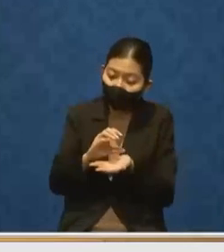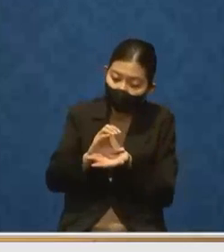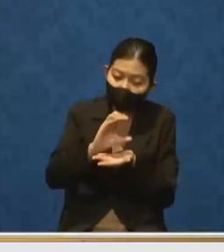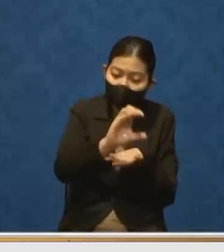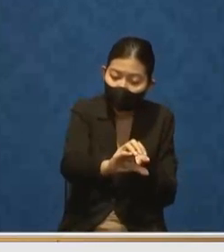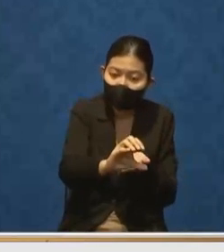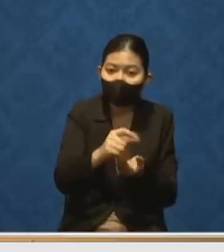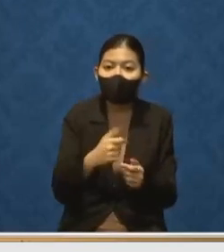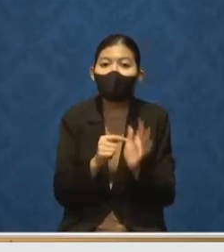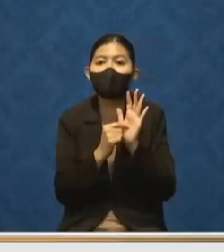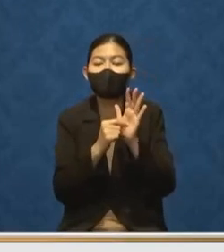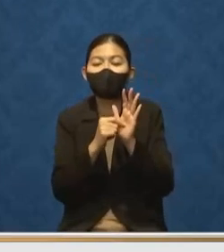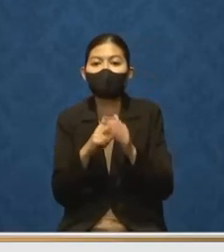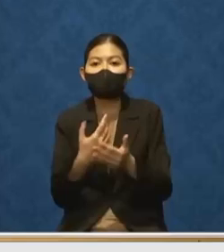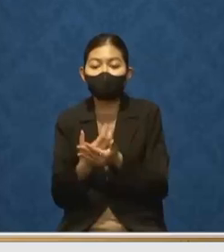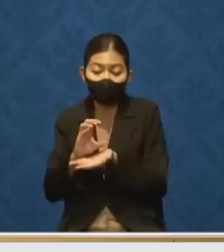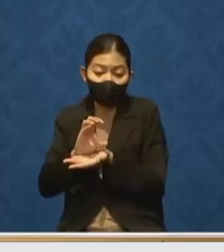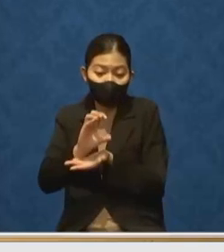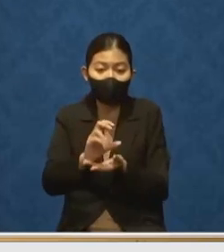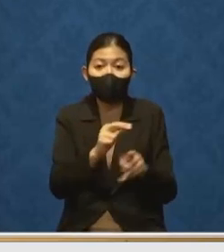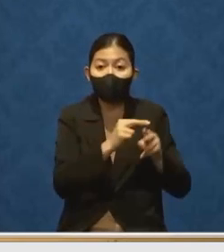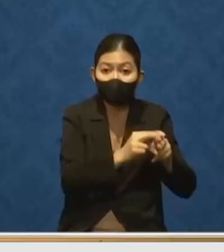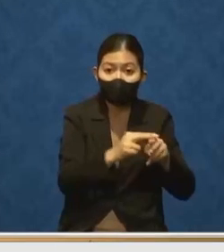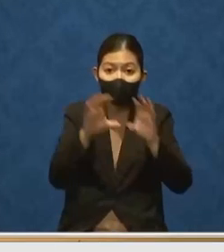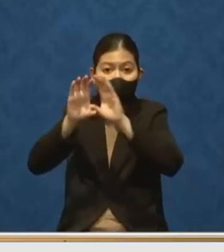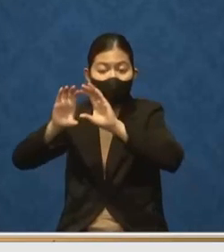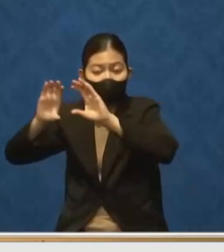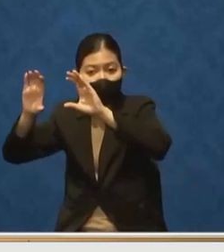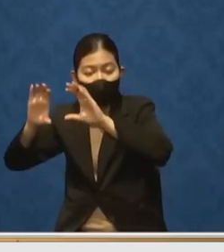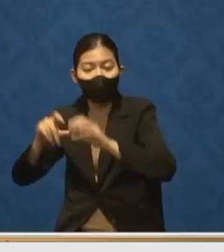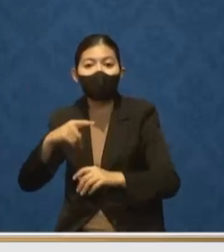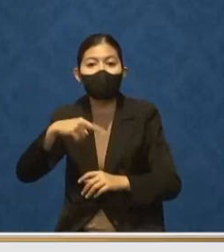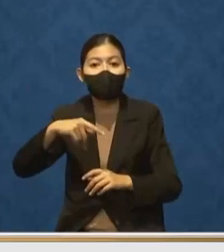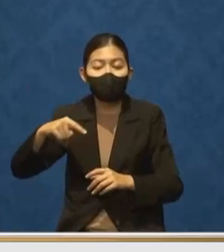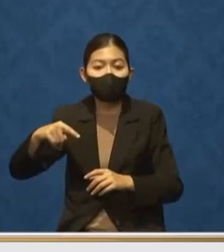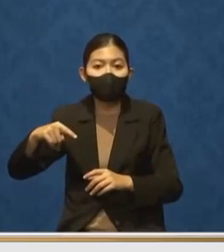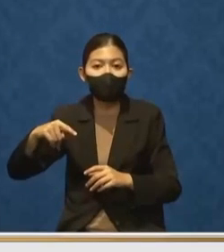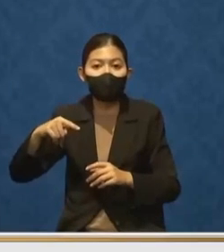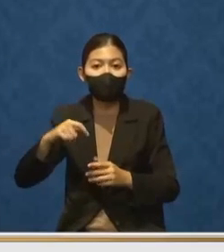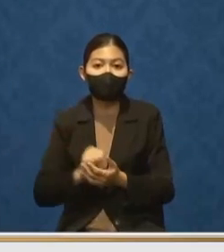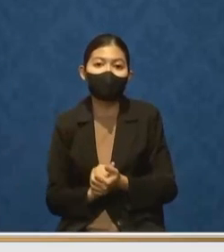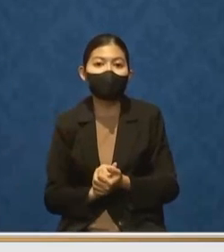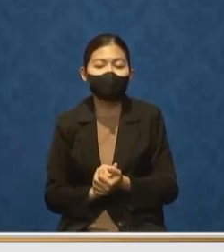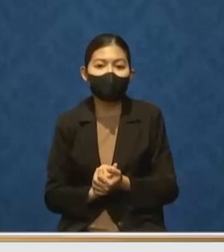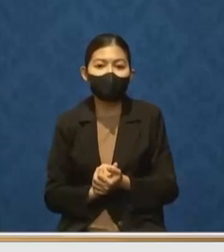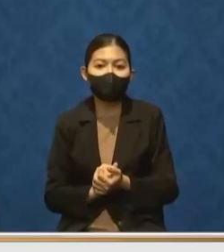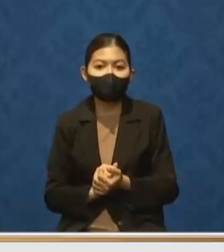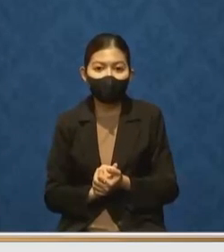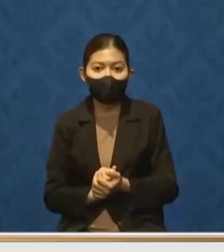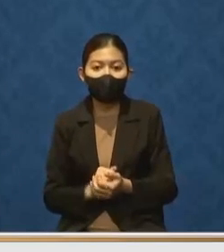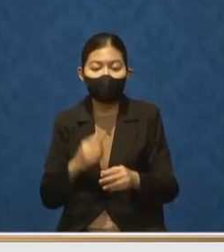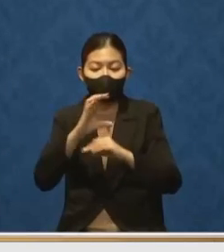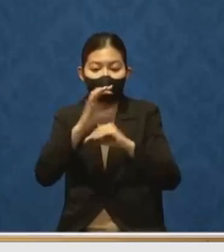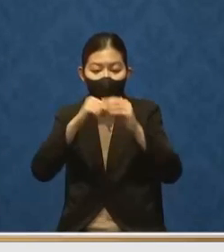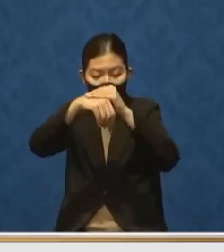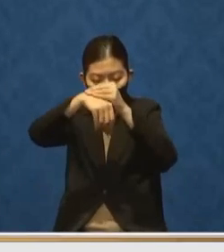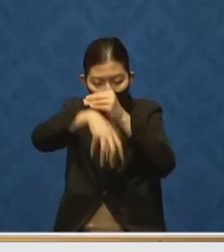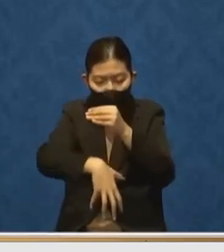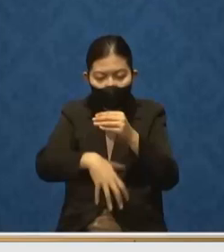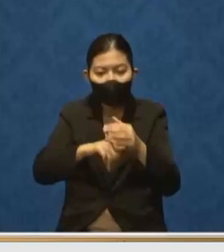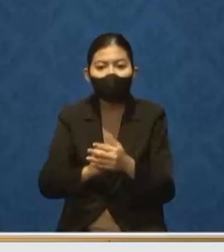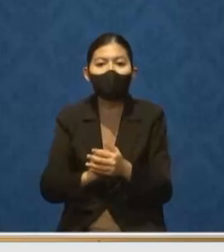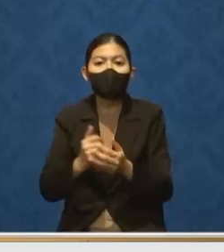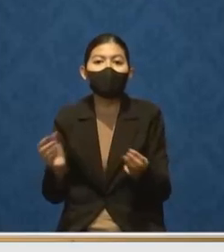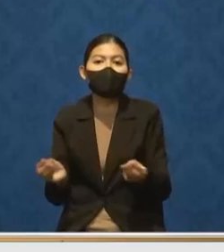ลงทุนระหว่างภาครัฐและภาคเอกชน PPP ใช้กองทุนรวมโครงสร้างพื้นฐานเพื่ออนาคตประเทศไ